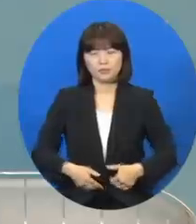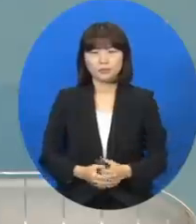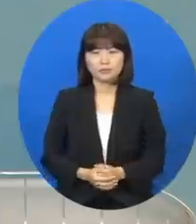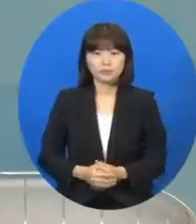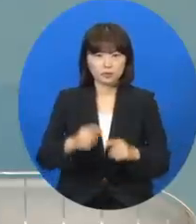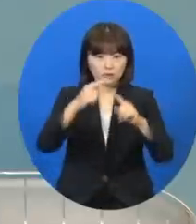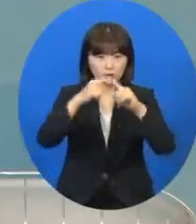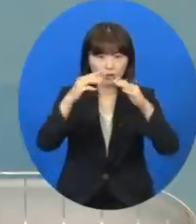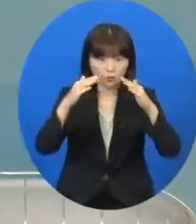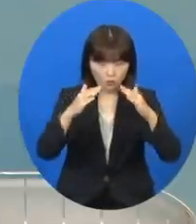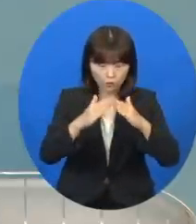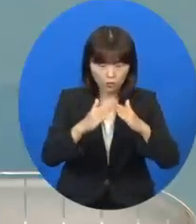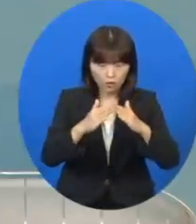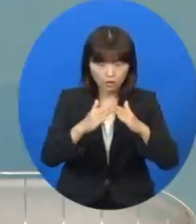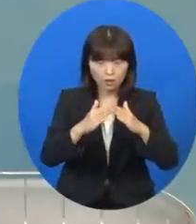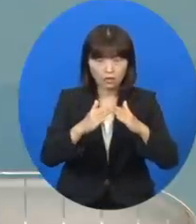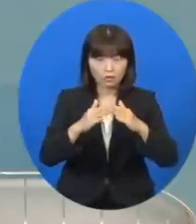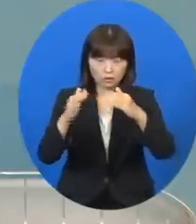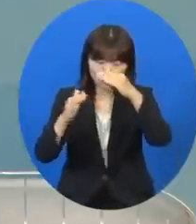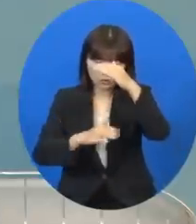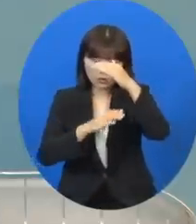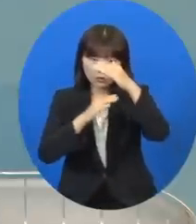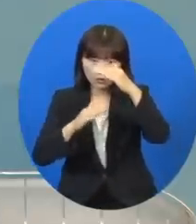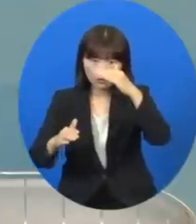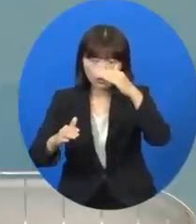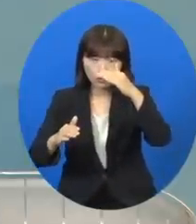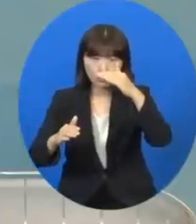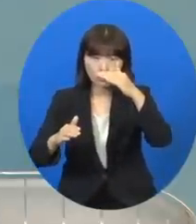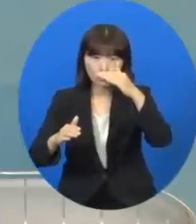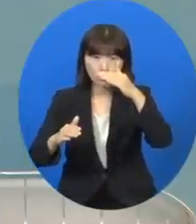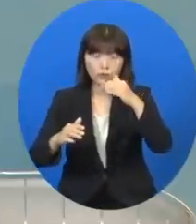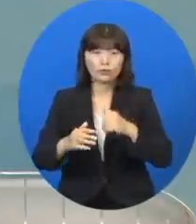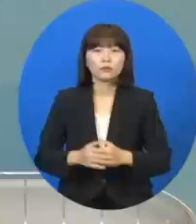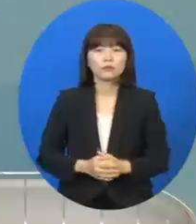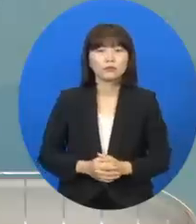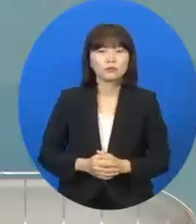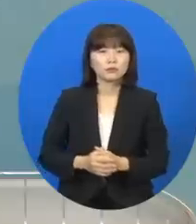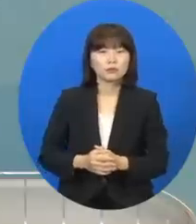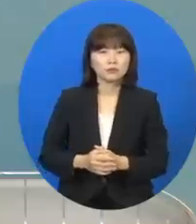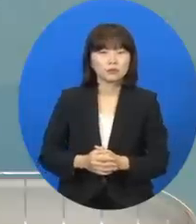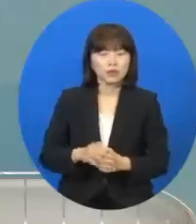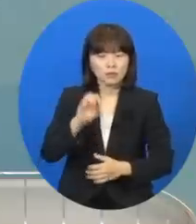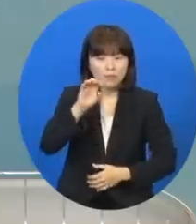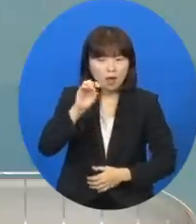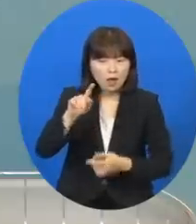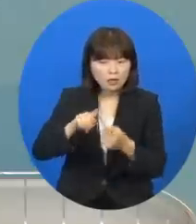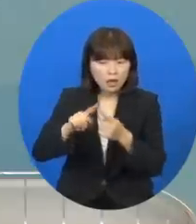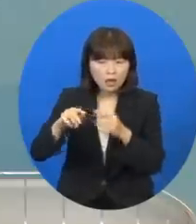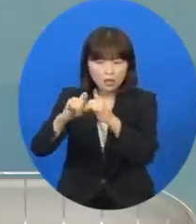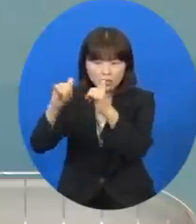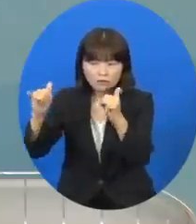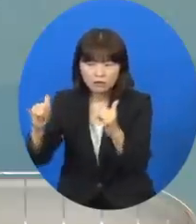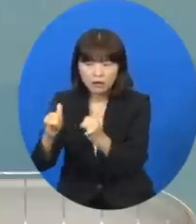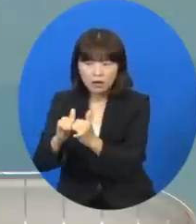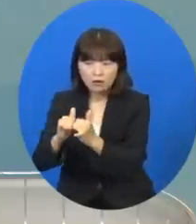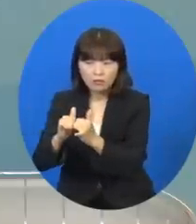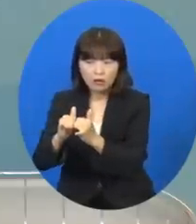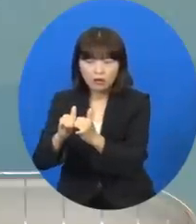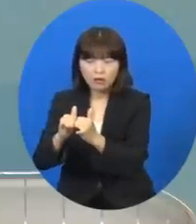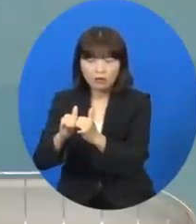교회 또 교인들의 의견을 사회가 들은 척도 안 합니다.